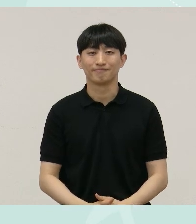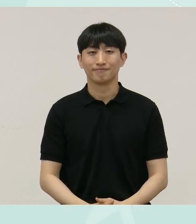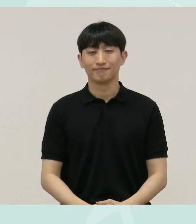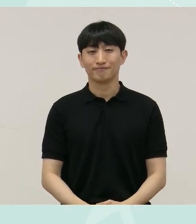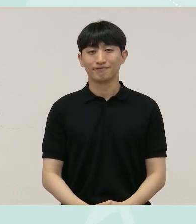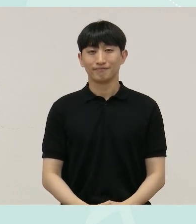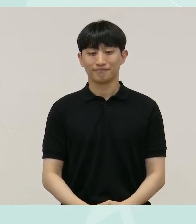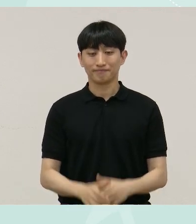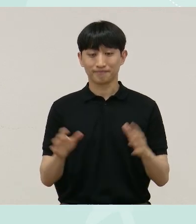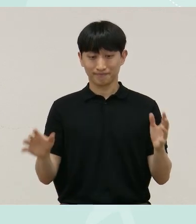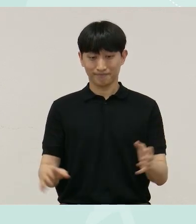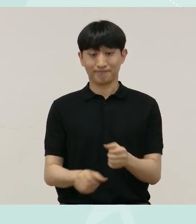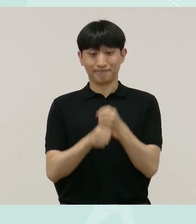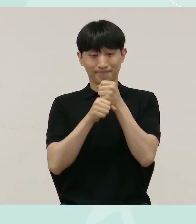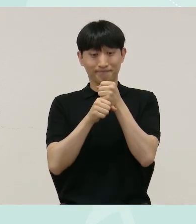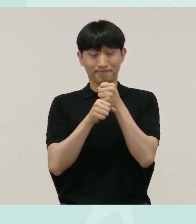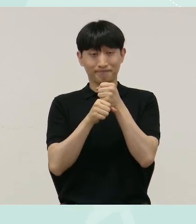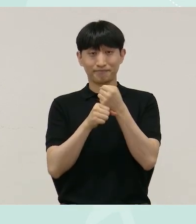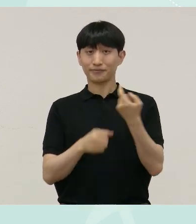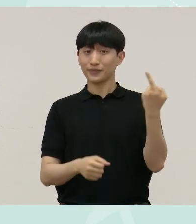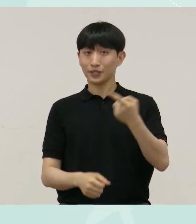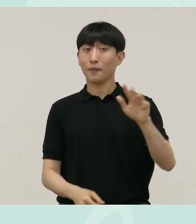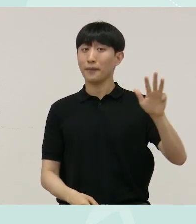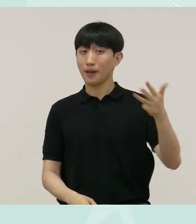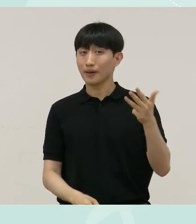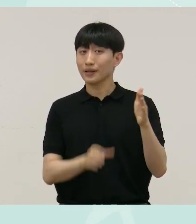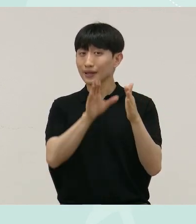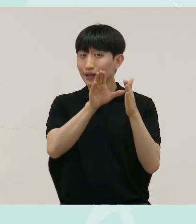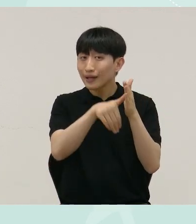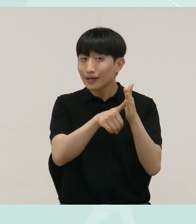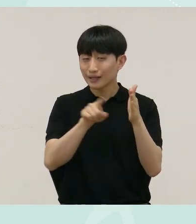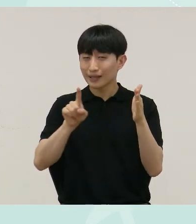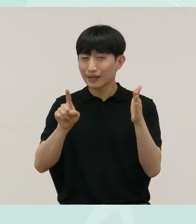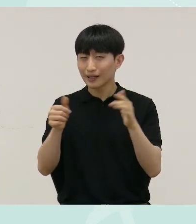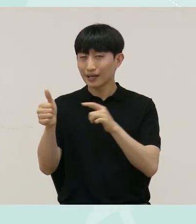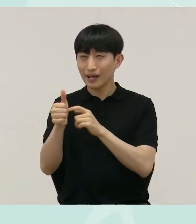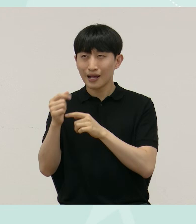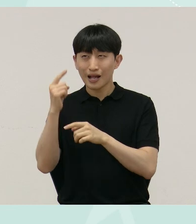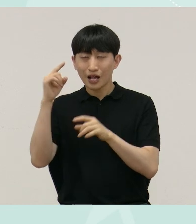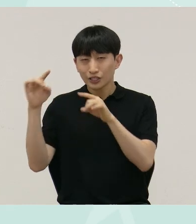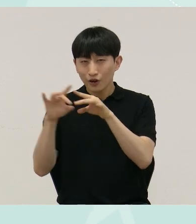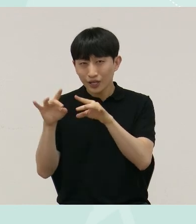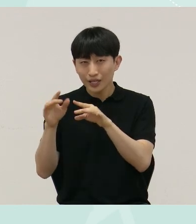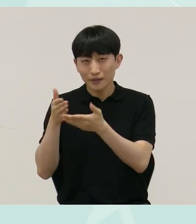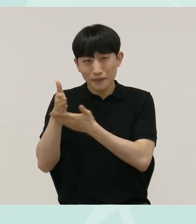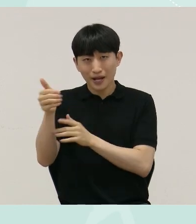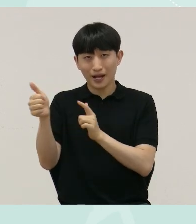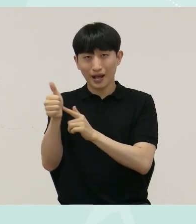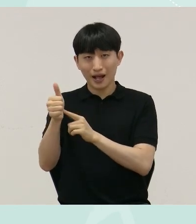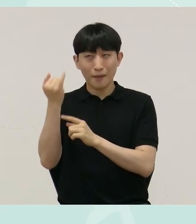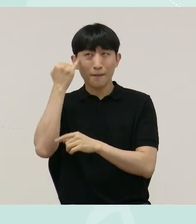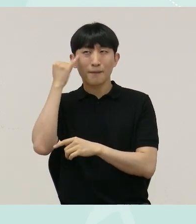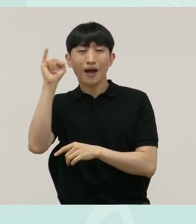네, 요약을 하겠습니다. 1800년도에 그 아이디어가 전기 물리학자로부터 시작이